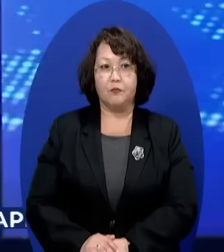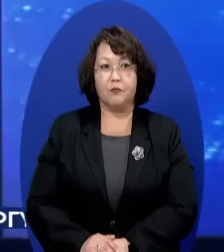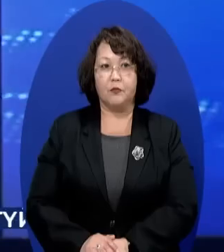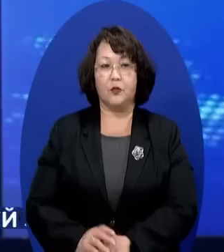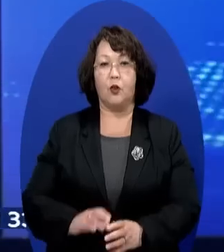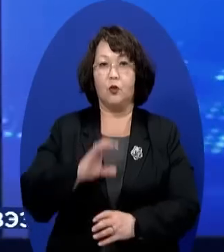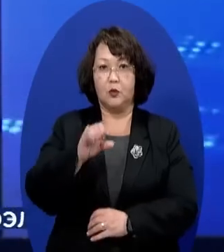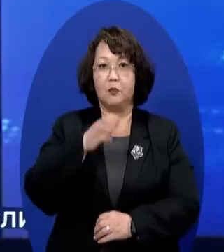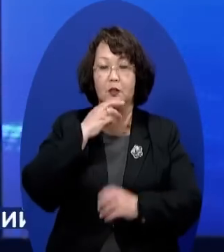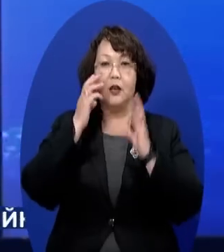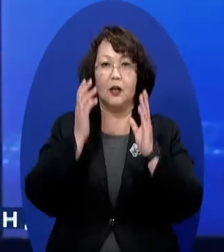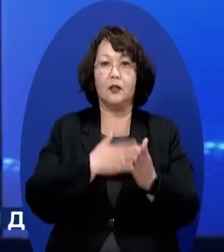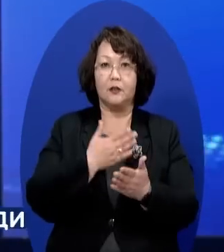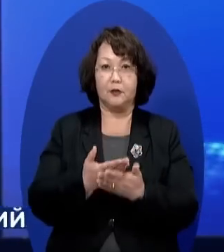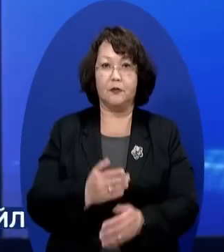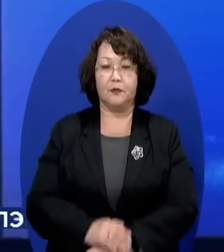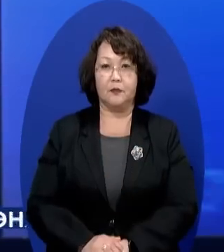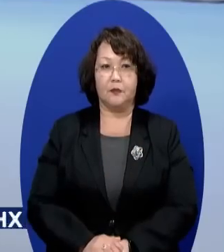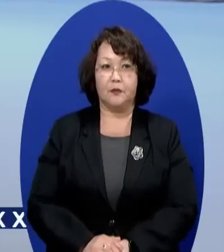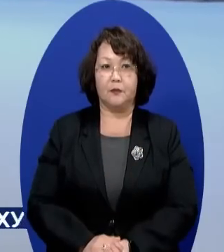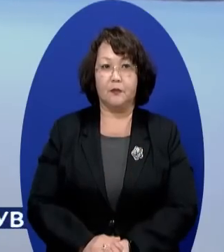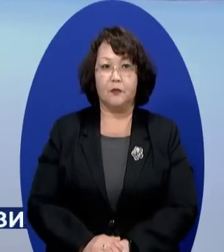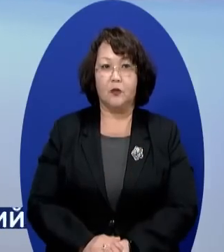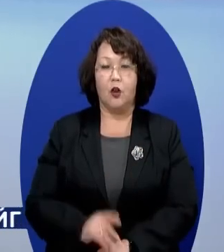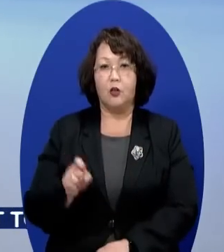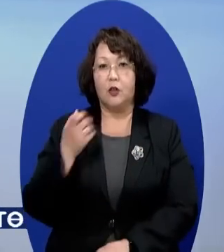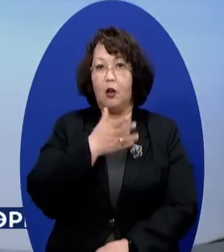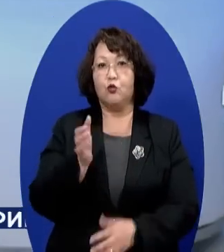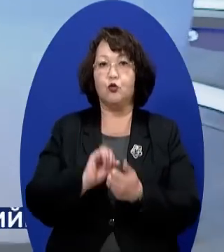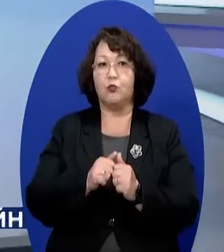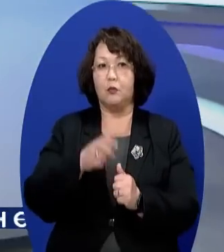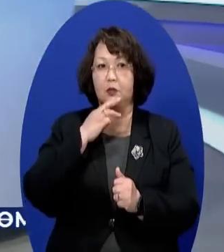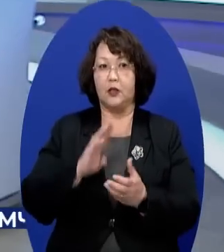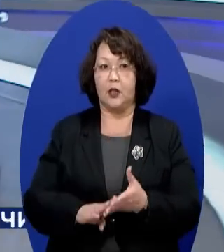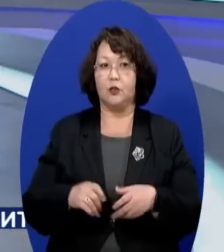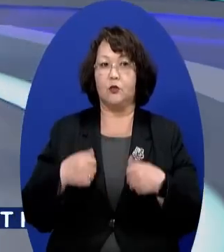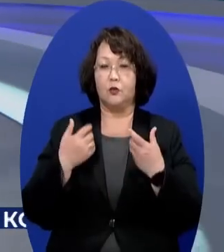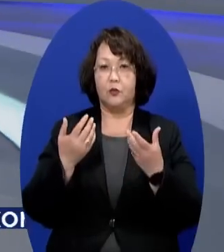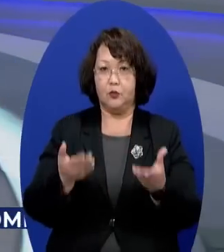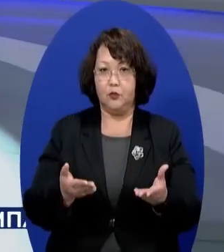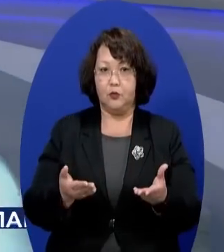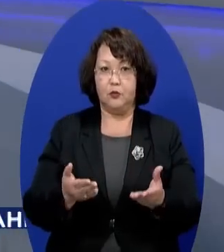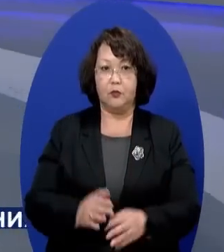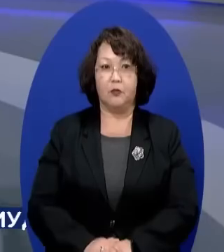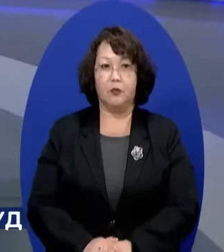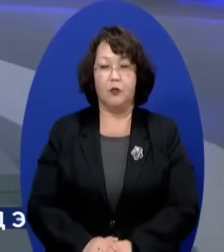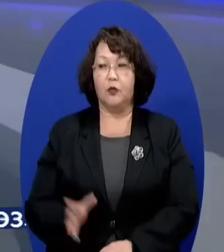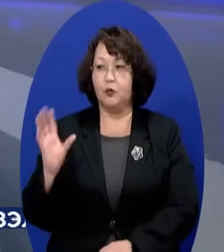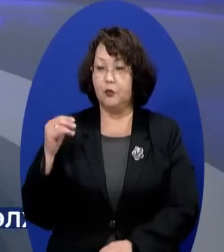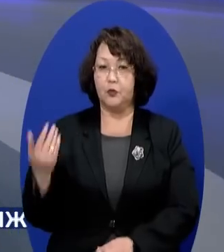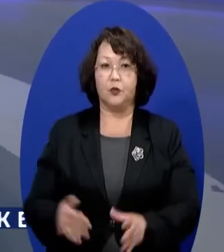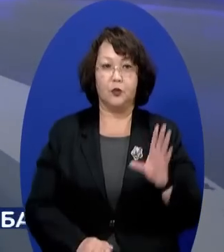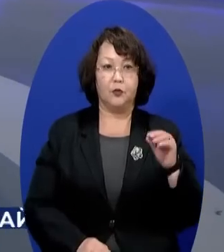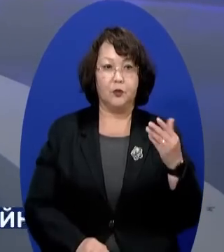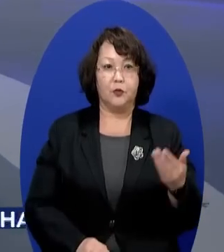Олон улсад болсон зарим үйл явдлын мэдээлэл сүрглээ. Баярлалаа. Одоо үзэгч та бүхэнд спортын үйл амьдралын мэдээллээс гэрэл цэцэг танилцуулна. Орой мэндэргий.